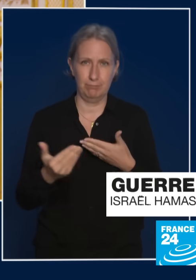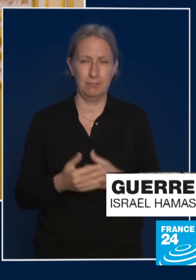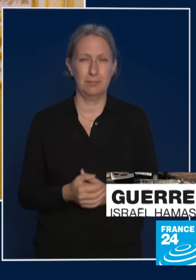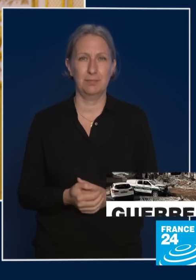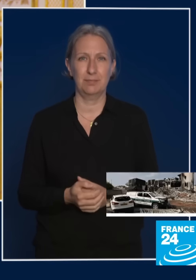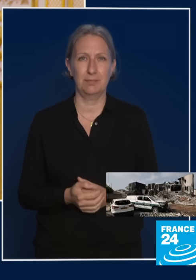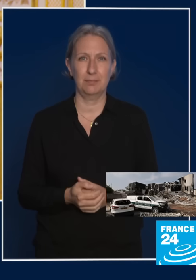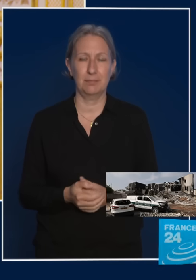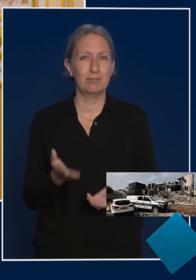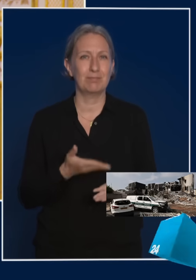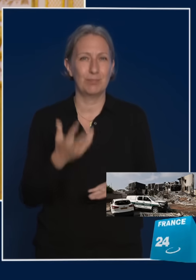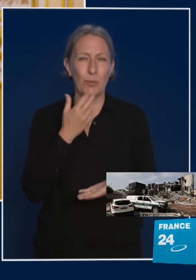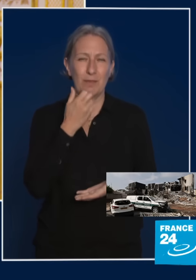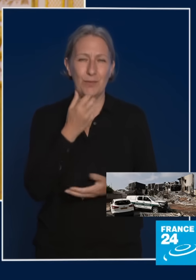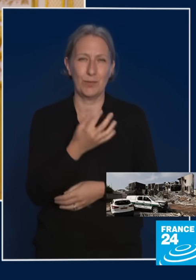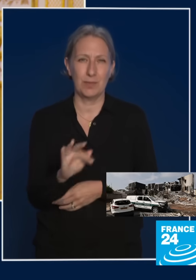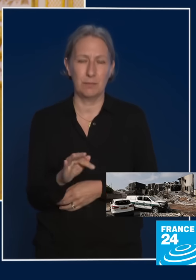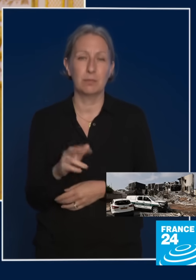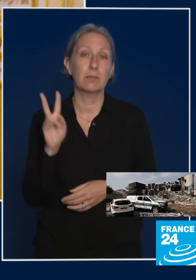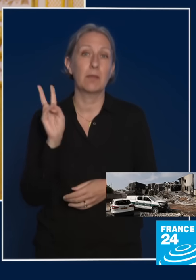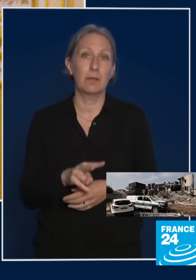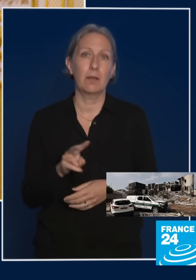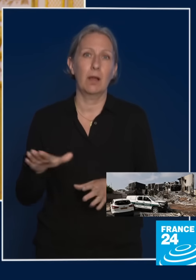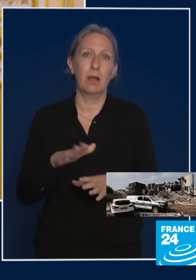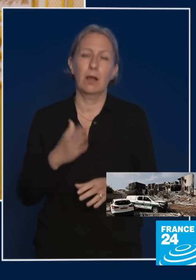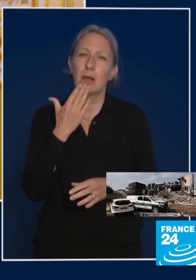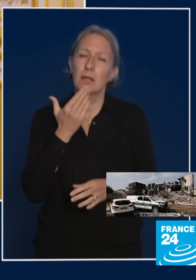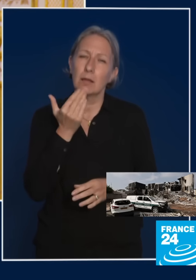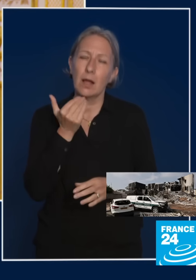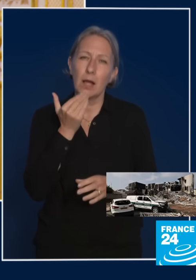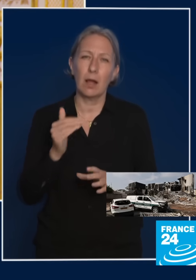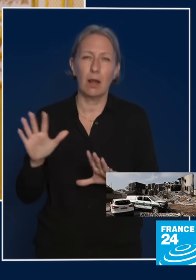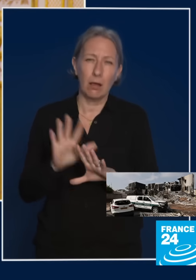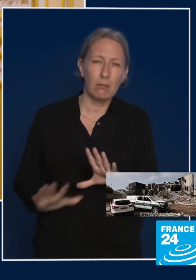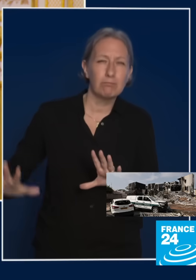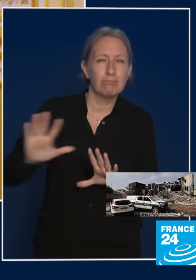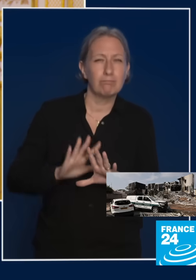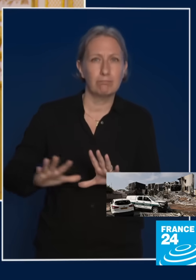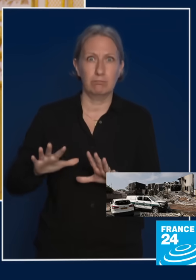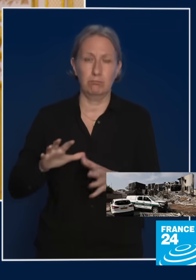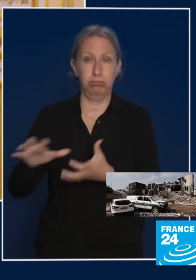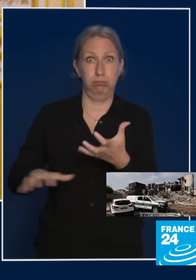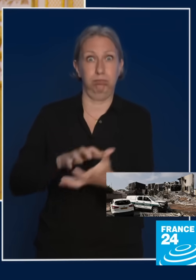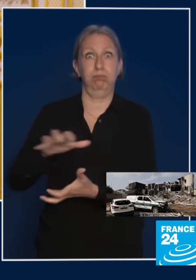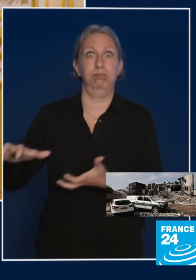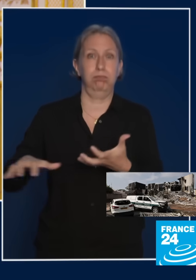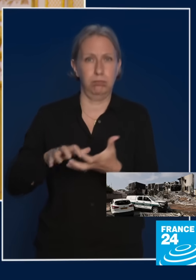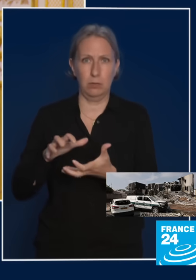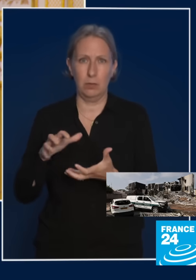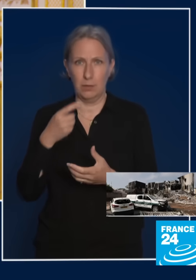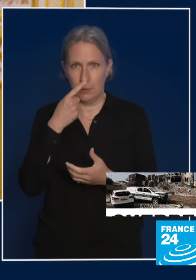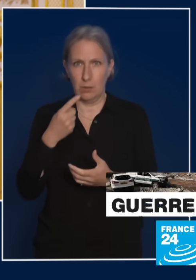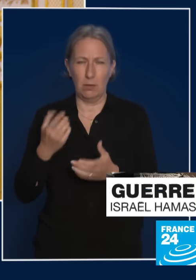compatriotes cet événement est un séisme en Israël au Proche Orient et bien au-delà cette barbarie heurte